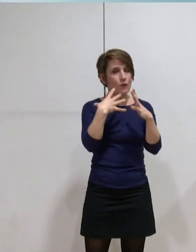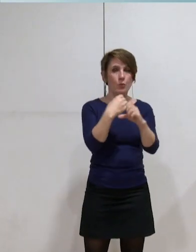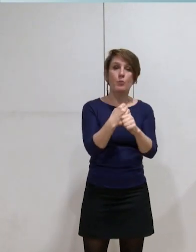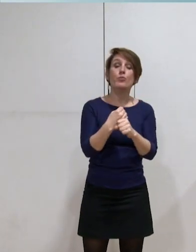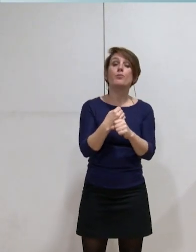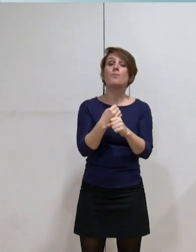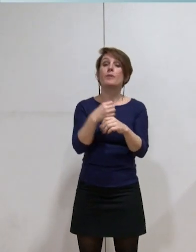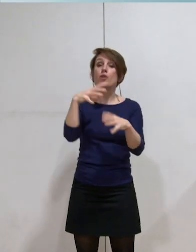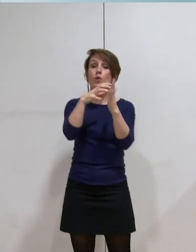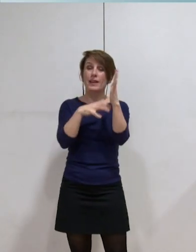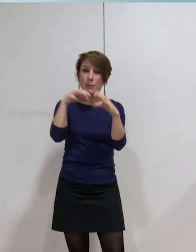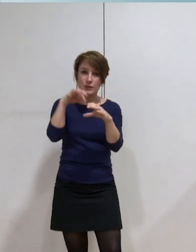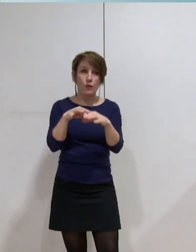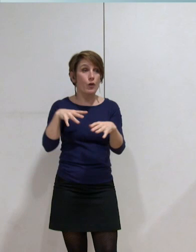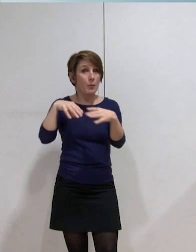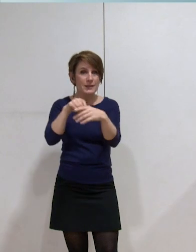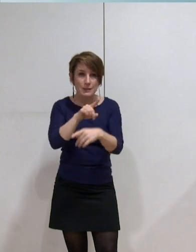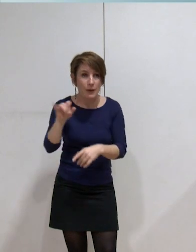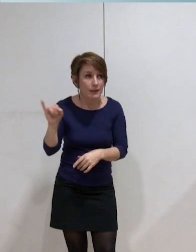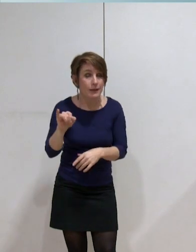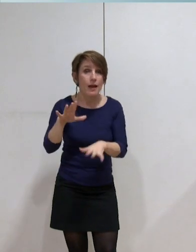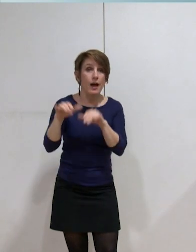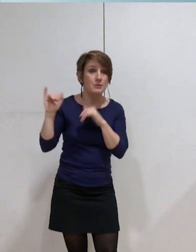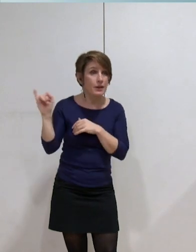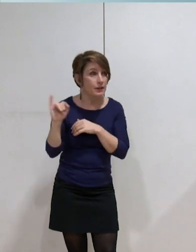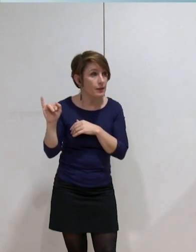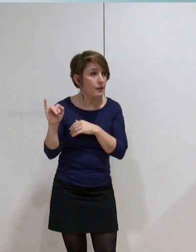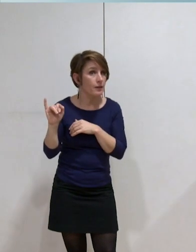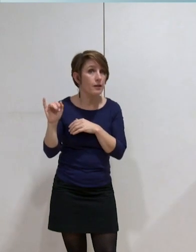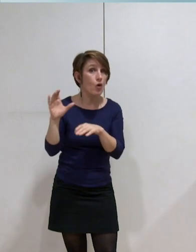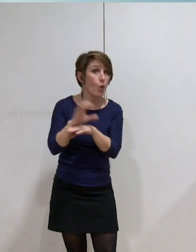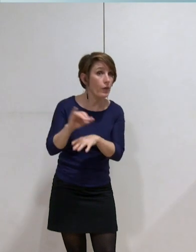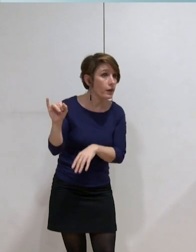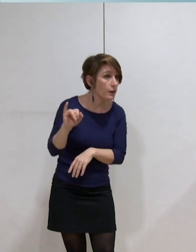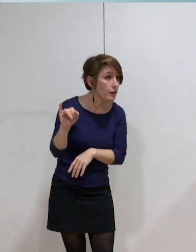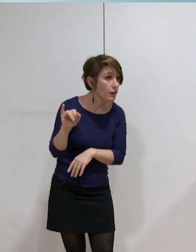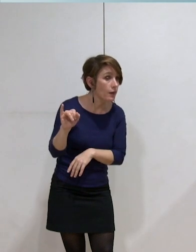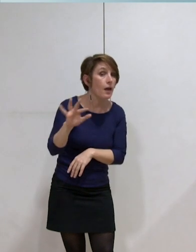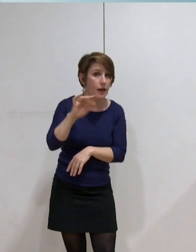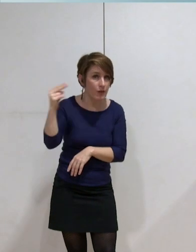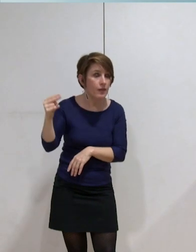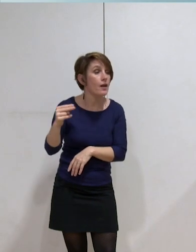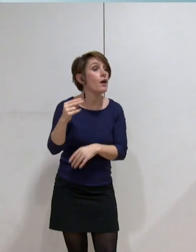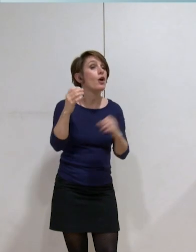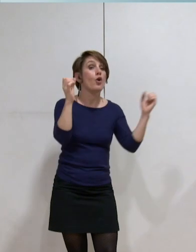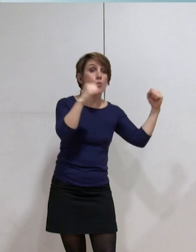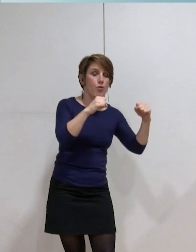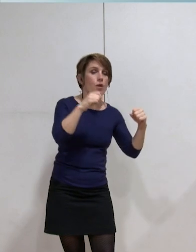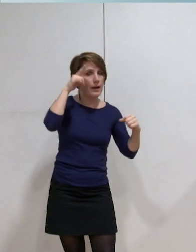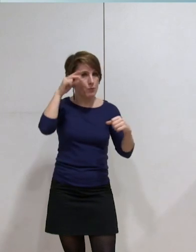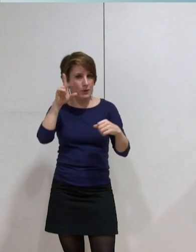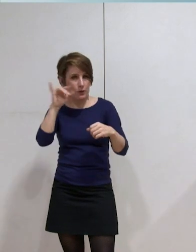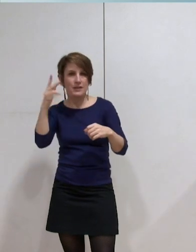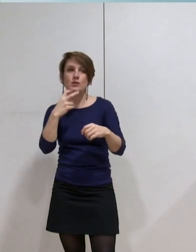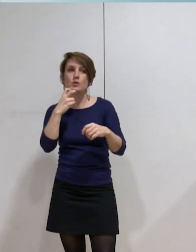cette délibération au voix qui ne prend pas part au vote qui s'abstient qui vote contre Front National qui vote pour républicain